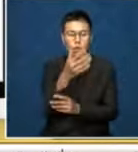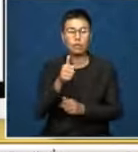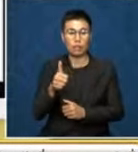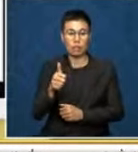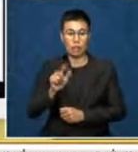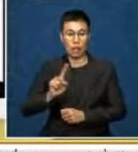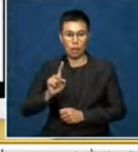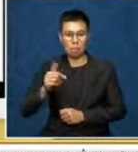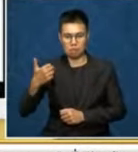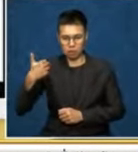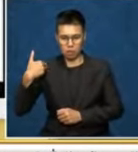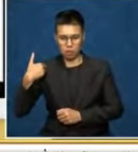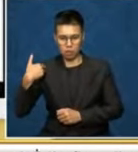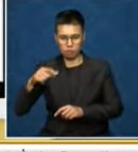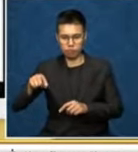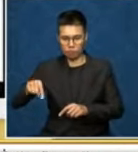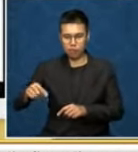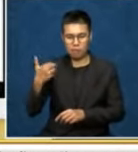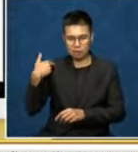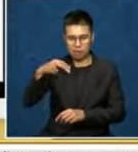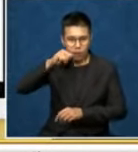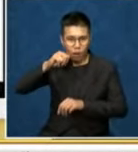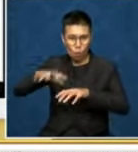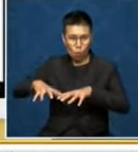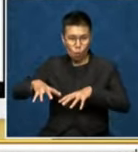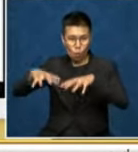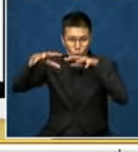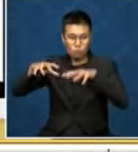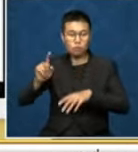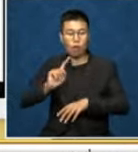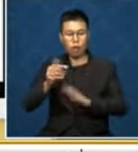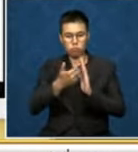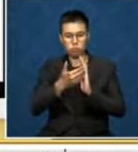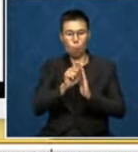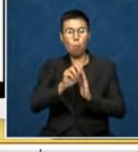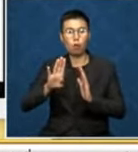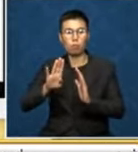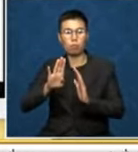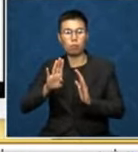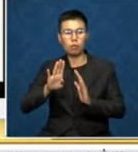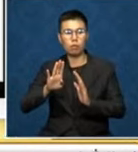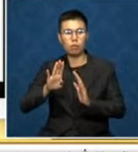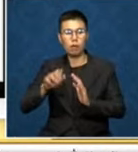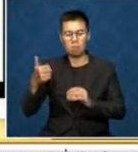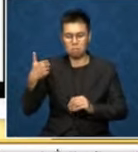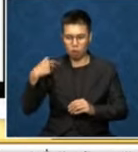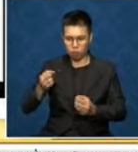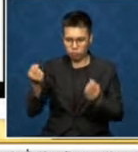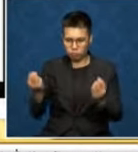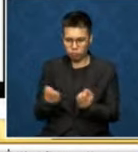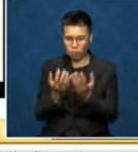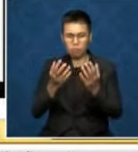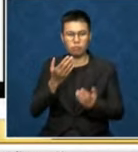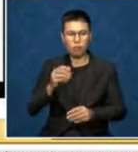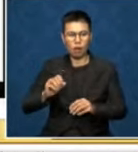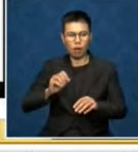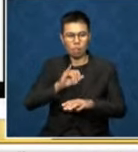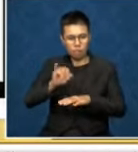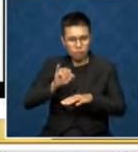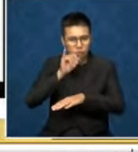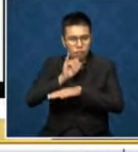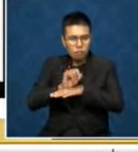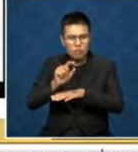างพื้นที่ก็มีน้ำท่วมนะครับมีน้ำท่วมที่อุบลนี่เสียหายประมาณแสนไร่นะครับยโสธร